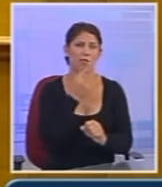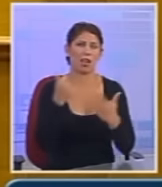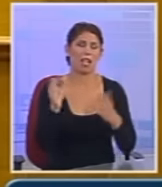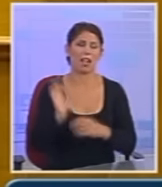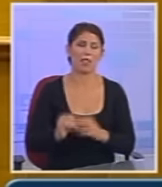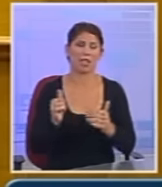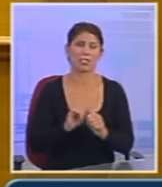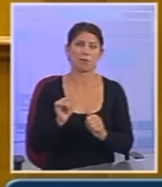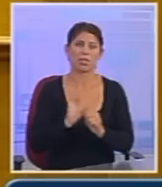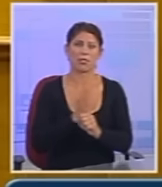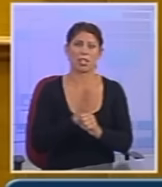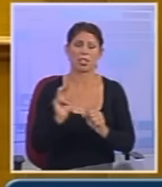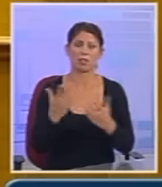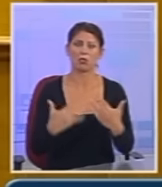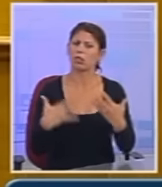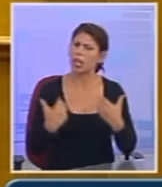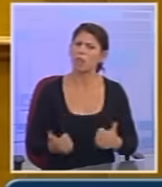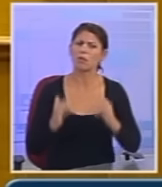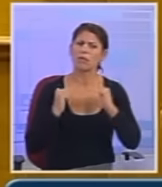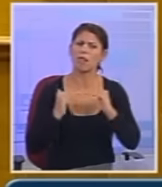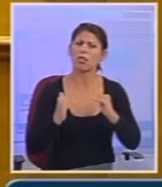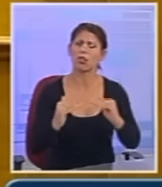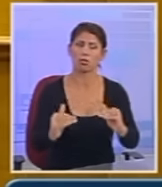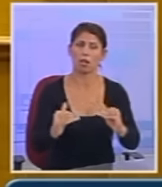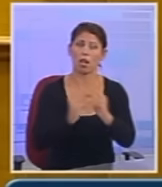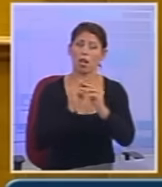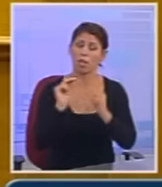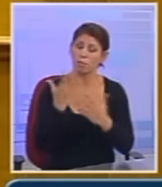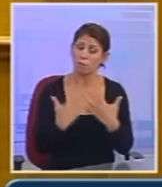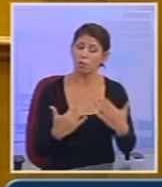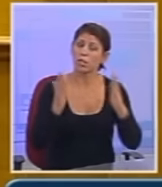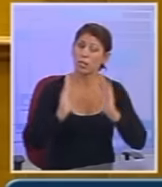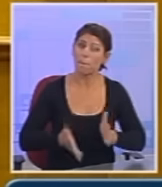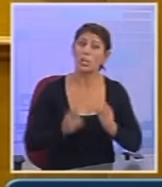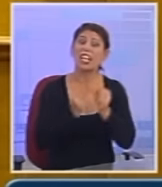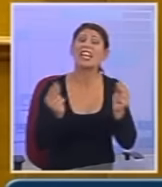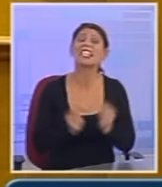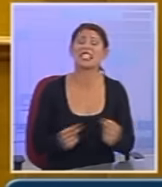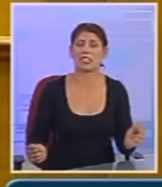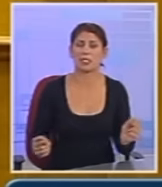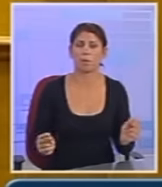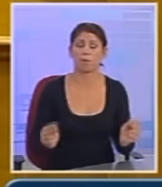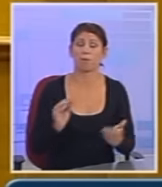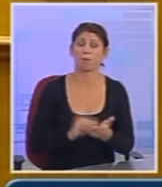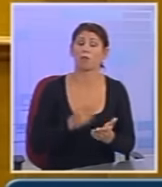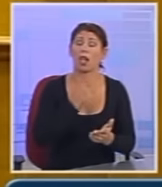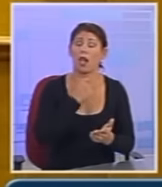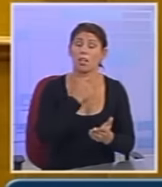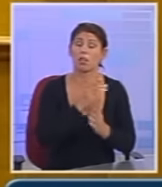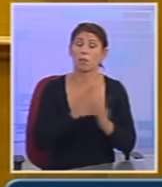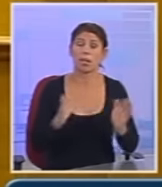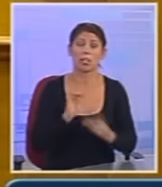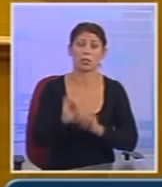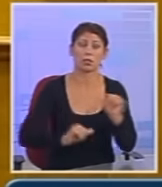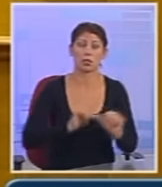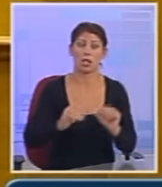6 μήνες. Και να έχουμε μια σταθερότητα. Η Βουλή να μπορεί να δίνει λύσεις. Επίσης, θεωρώ την ανάγκη να προχωρήσουμε στην